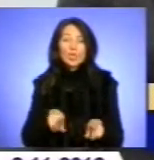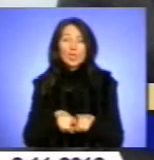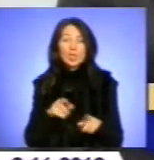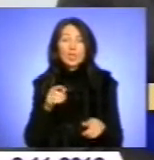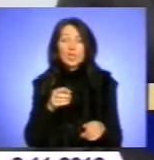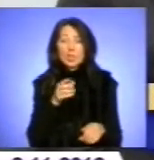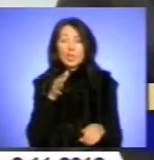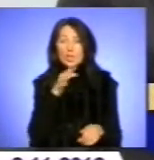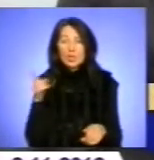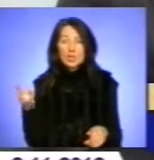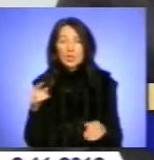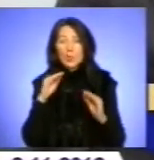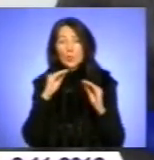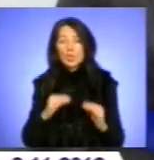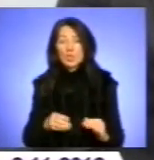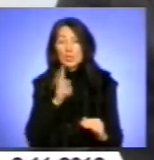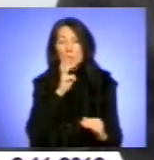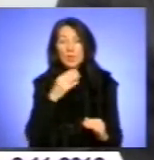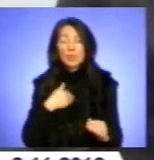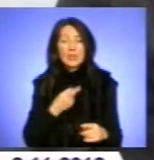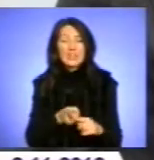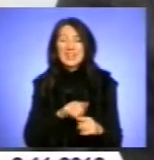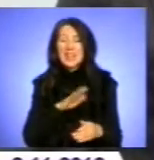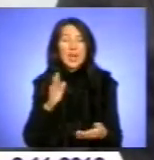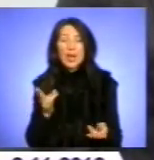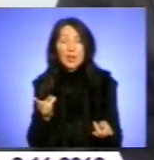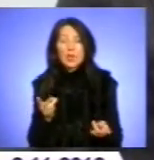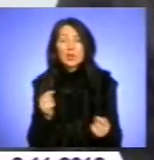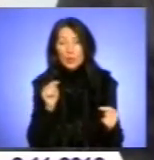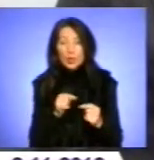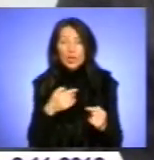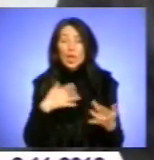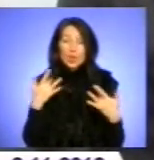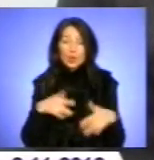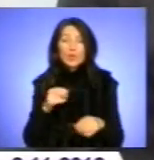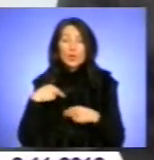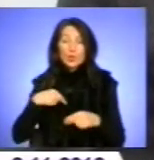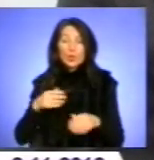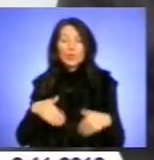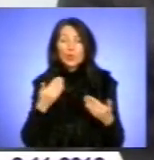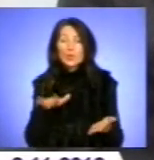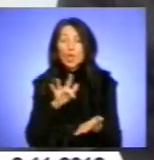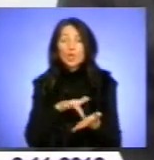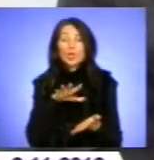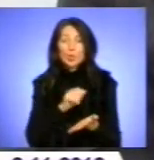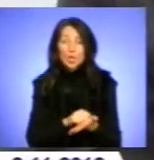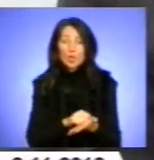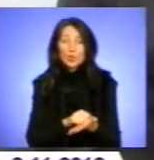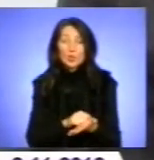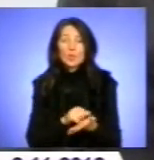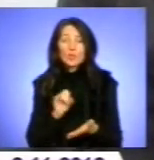низькі зарплати, і мене дана ситуація не влаштовувала. Я розрахувався з роботи, звернувся до центру зайнятості і